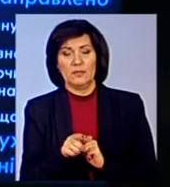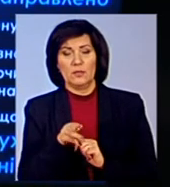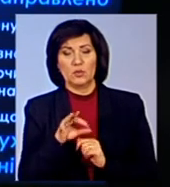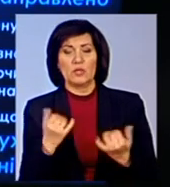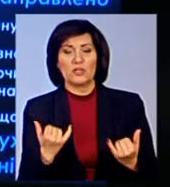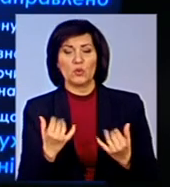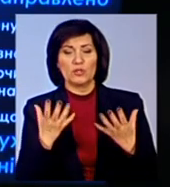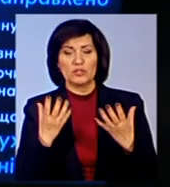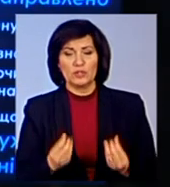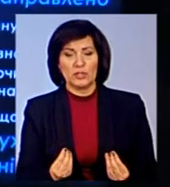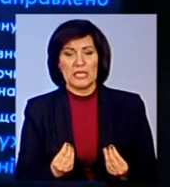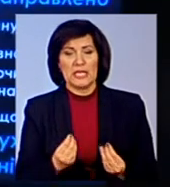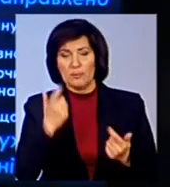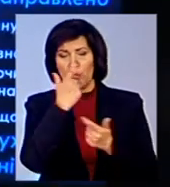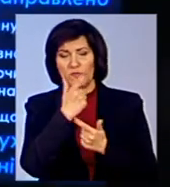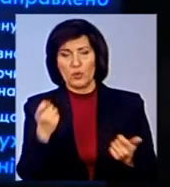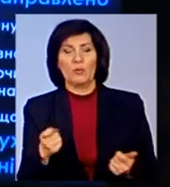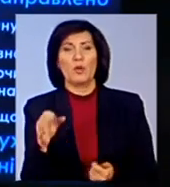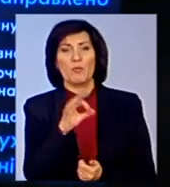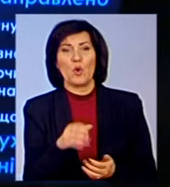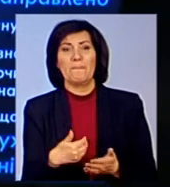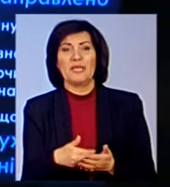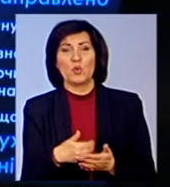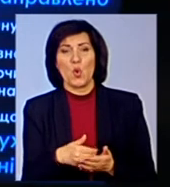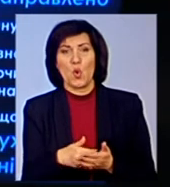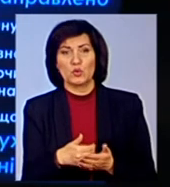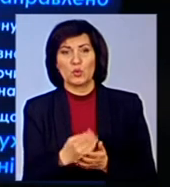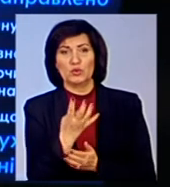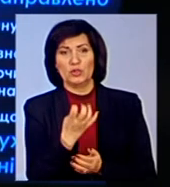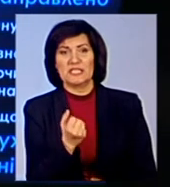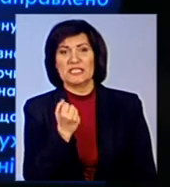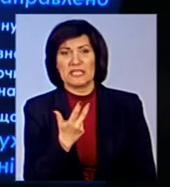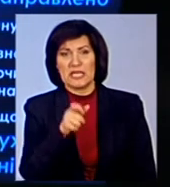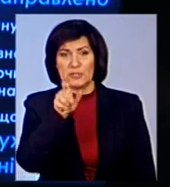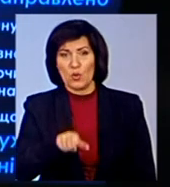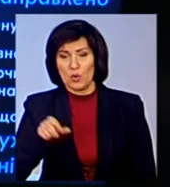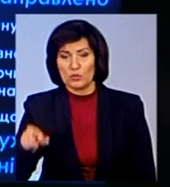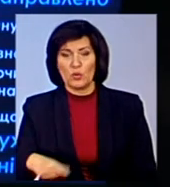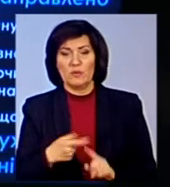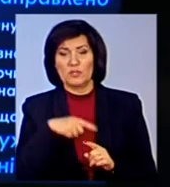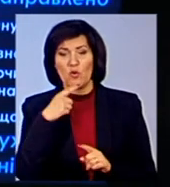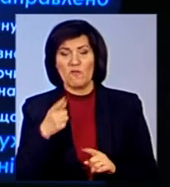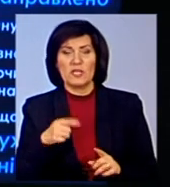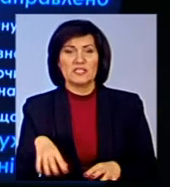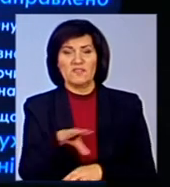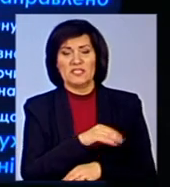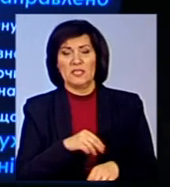то на сьогоднішній день повідомлено про підозру 413 особам. Це ми говоримо за всі